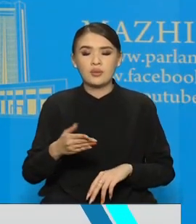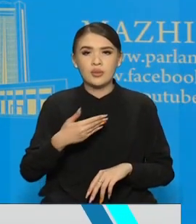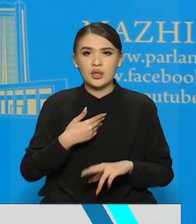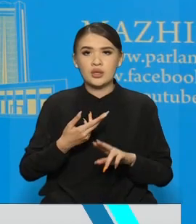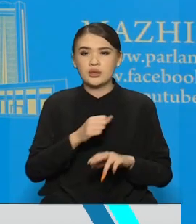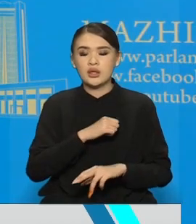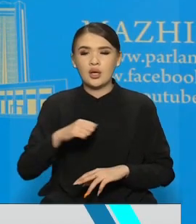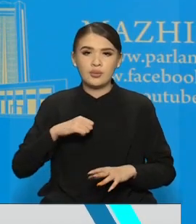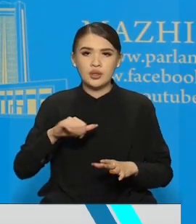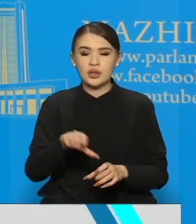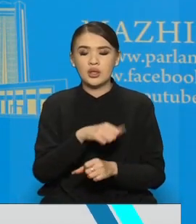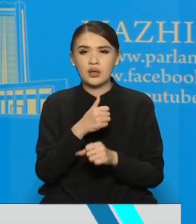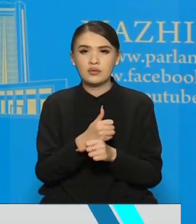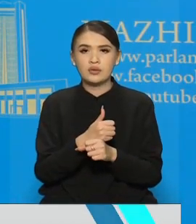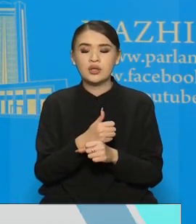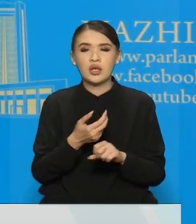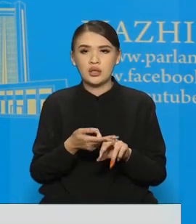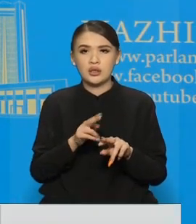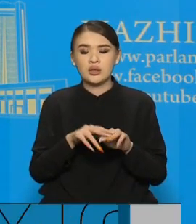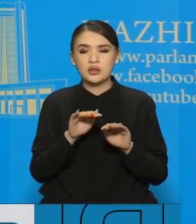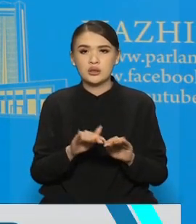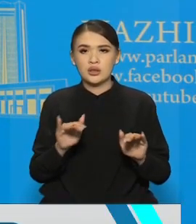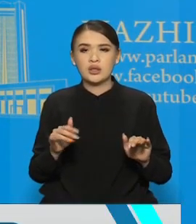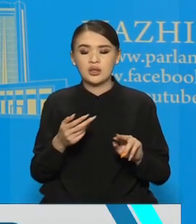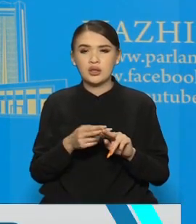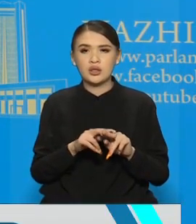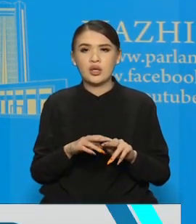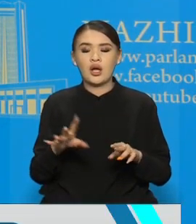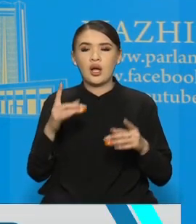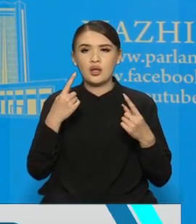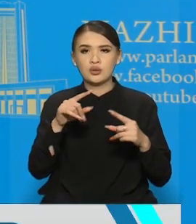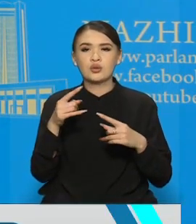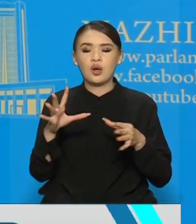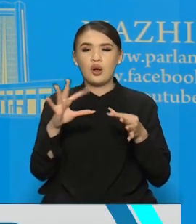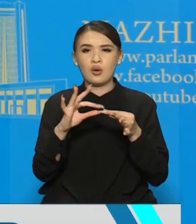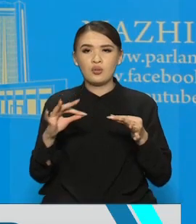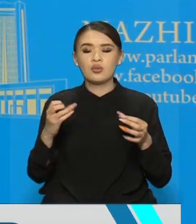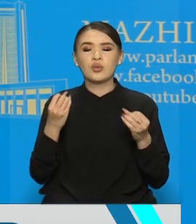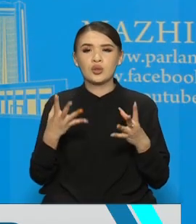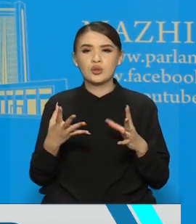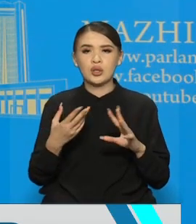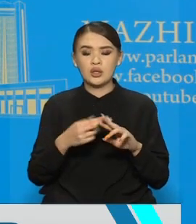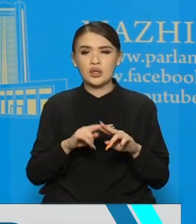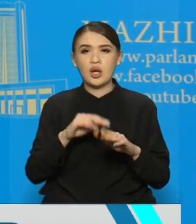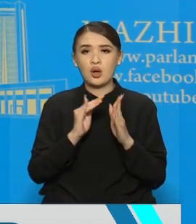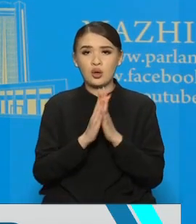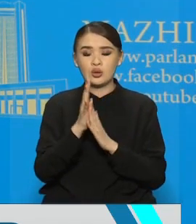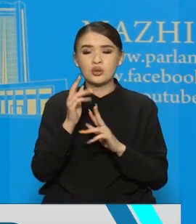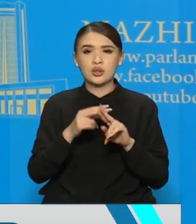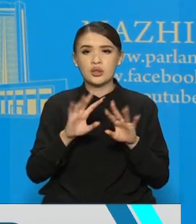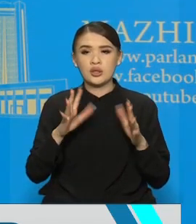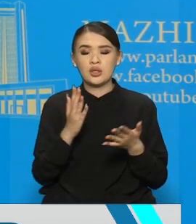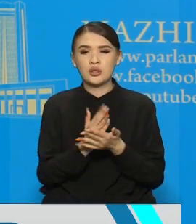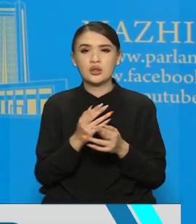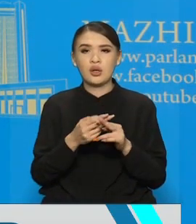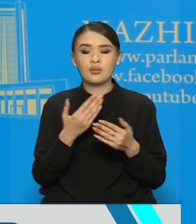главный достижения моей жизни все остальное это прилагающиеся и если вы имеете ввиду карьерный рост то безусловно и масса